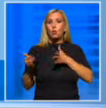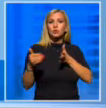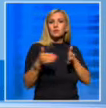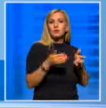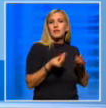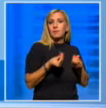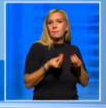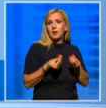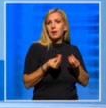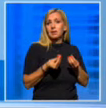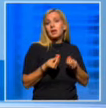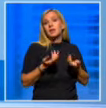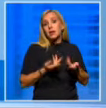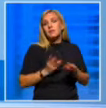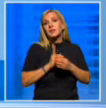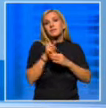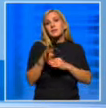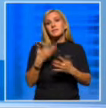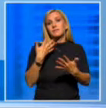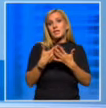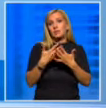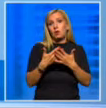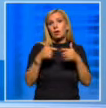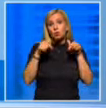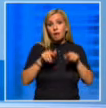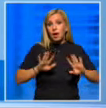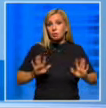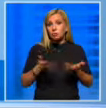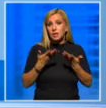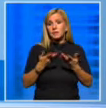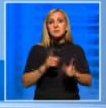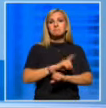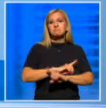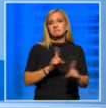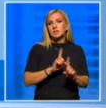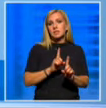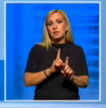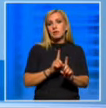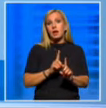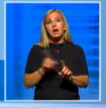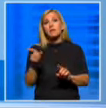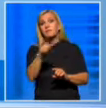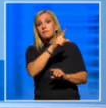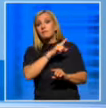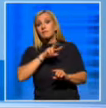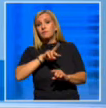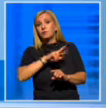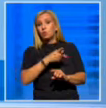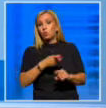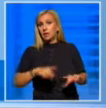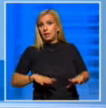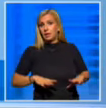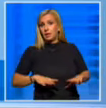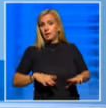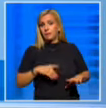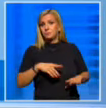обществени средства, да влизат в затвора. Става ли това в България? Не. Става ли в другите европейски страни? В почти